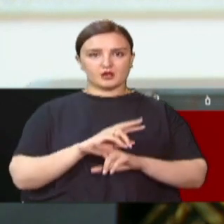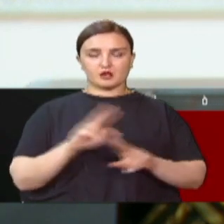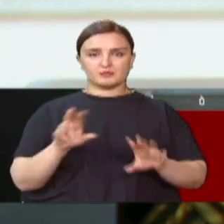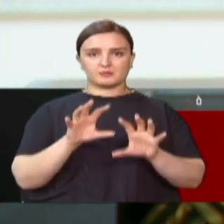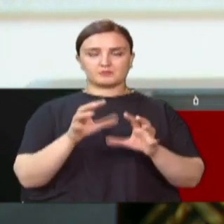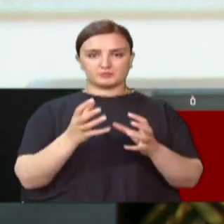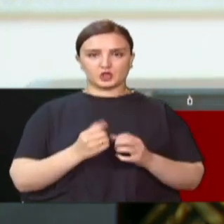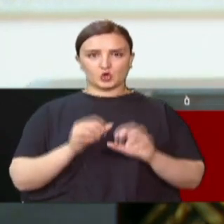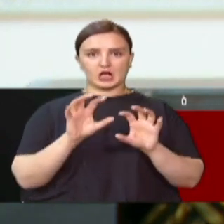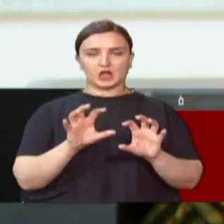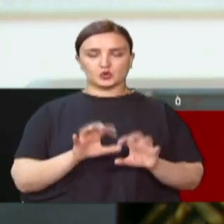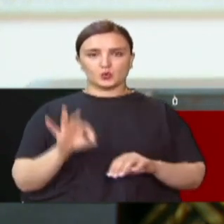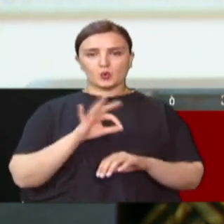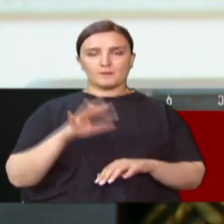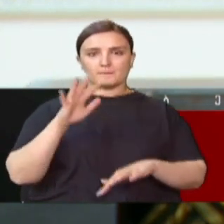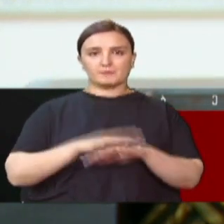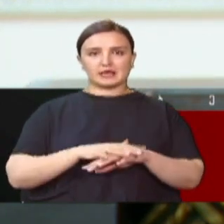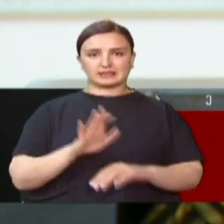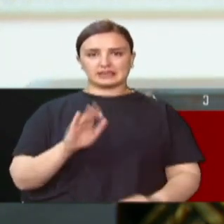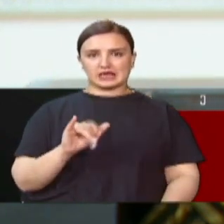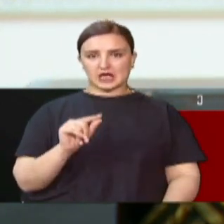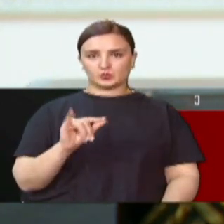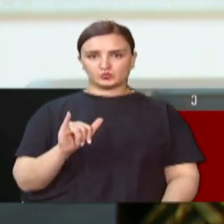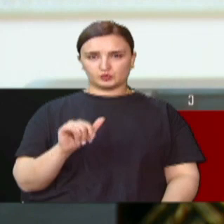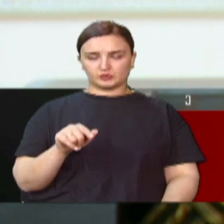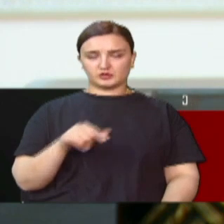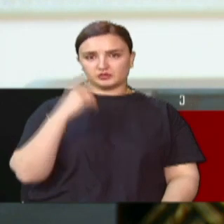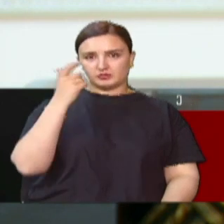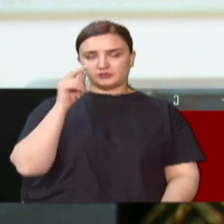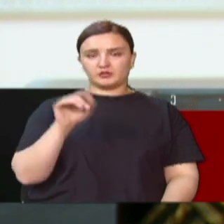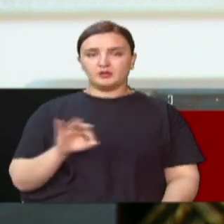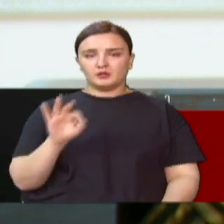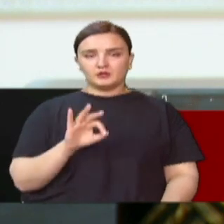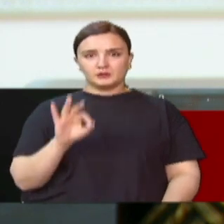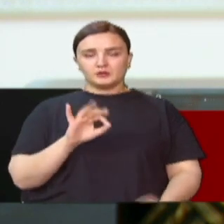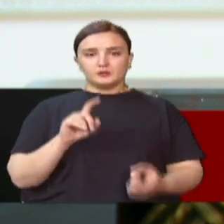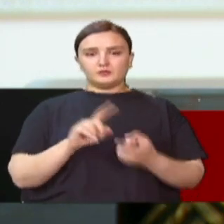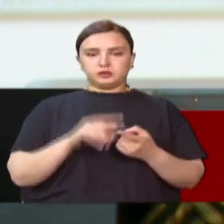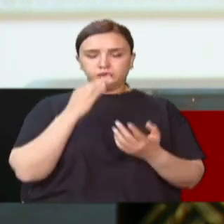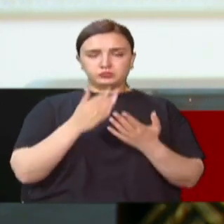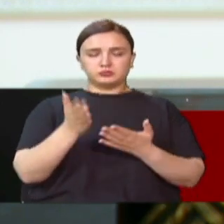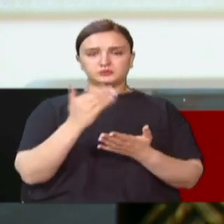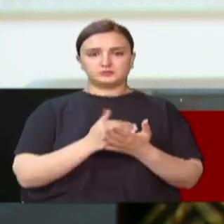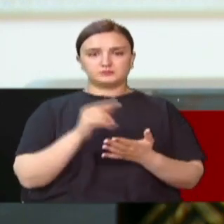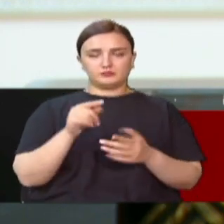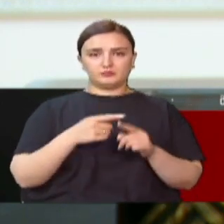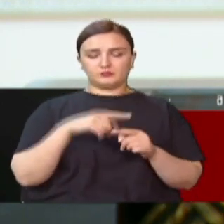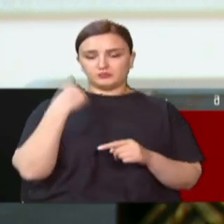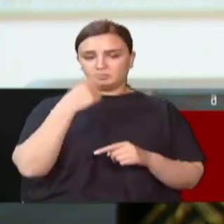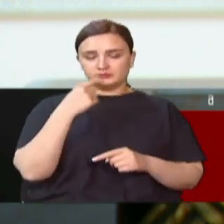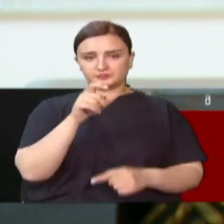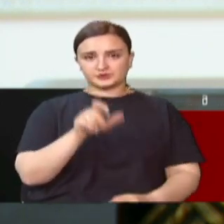ბანკ ქართუსთან დაკავშირებით და კონკრეტულად ბიძინა ივანიშვილთან დაკავშირებით. აი იმის შემდეგ მე სახელობითი